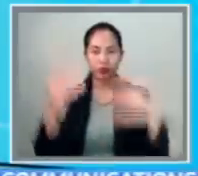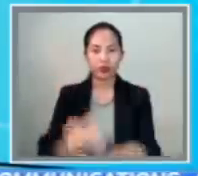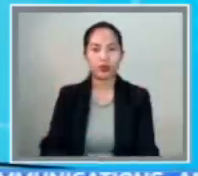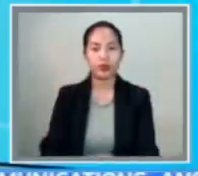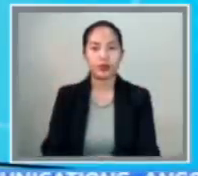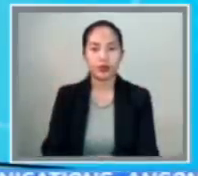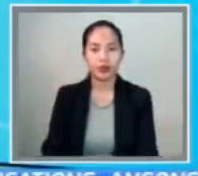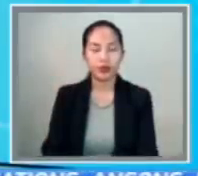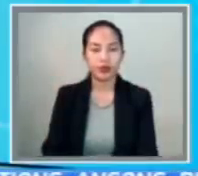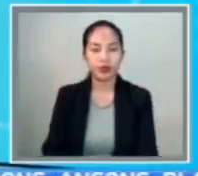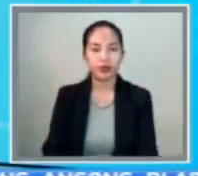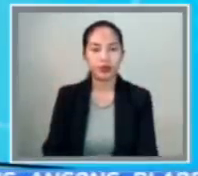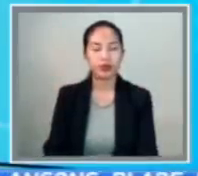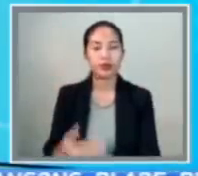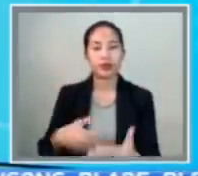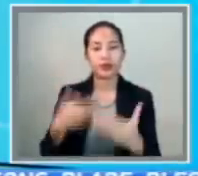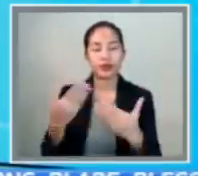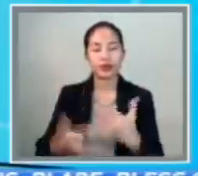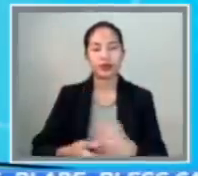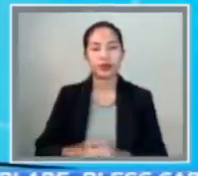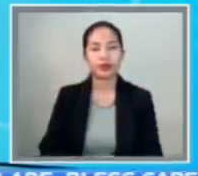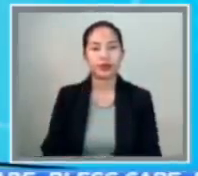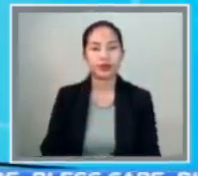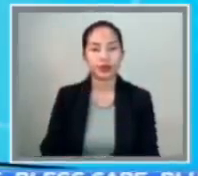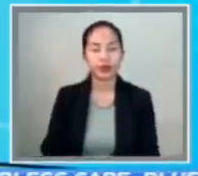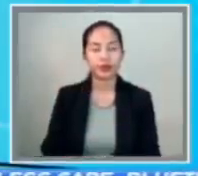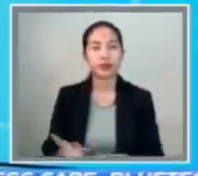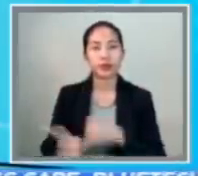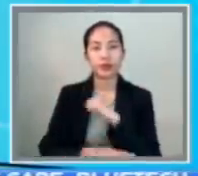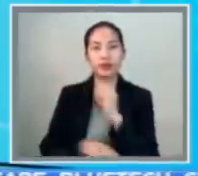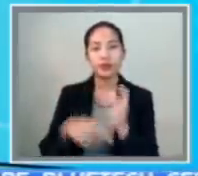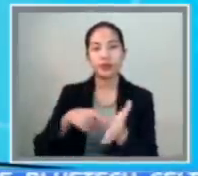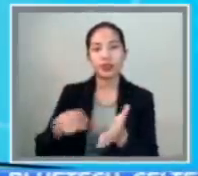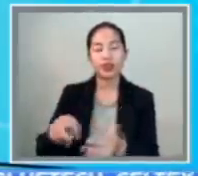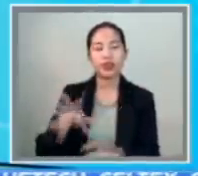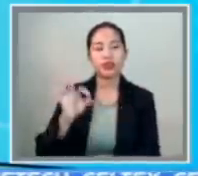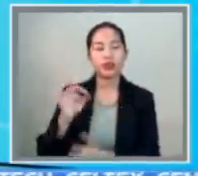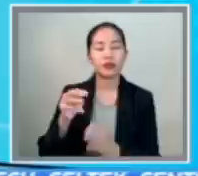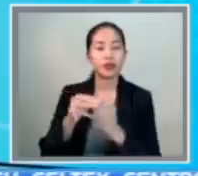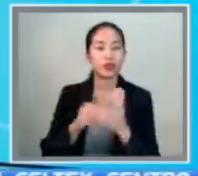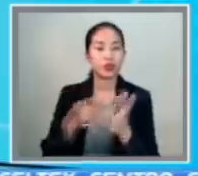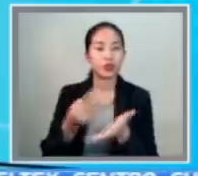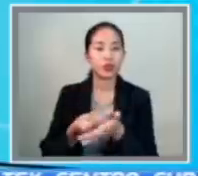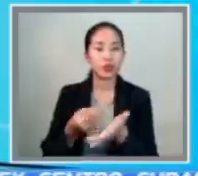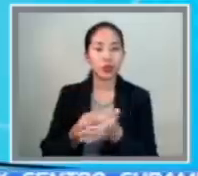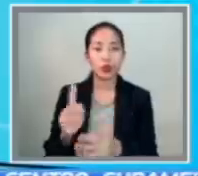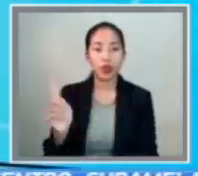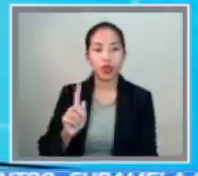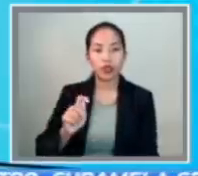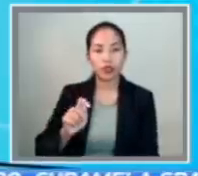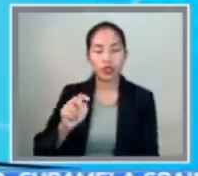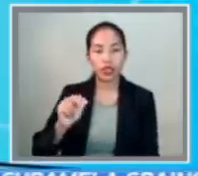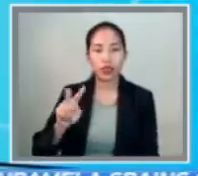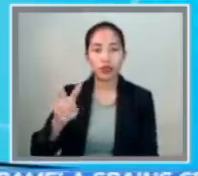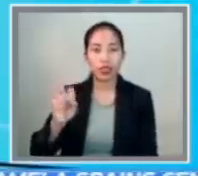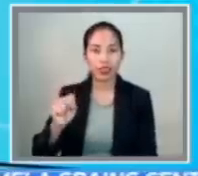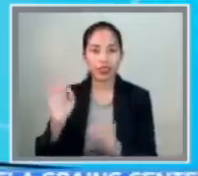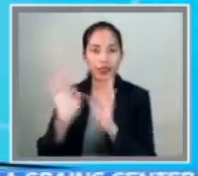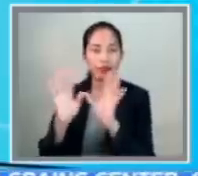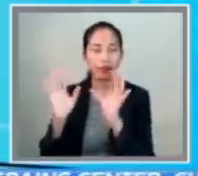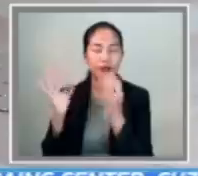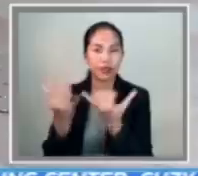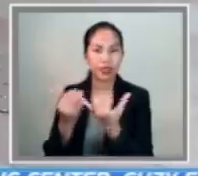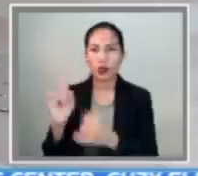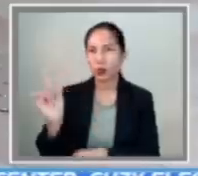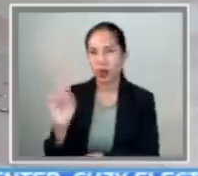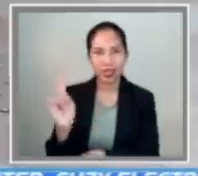Samantala, pinagmumulta ng 9 milyong piso ang Transport Network Vehicle Service o TNVS Company na Grab Philippines.